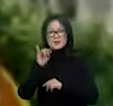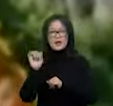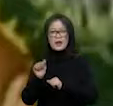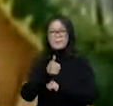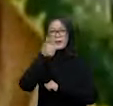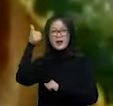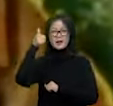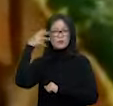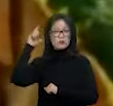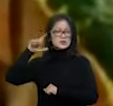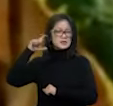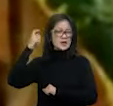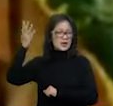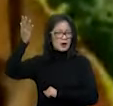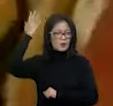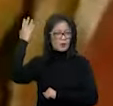kampung Ranca Bali